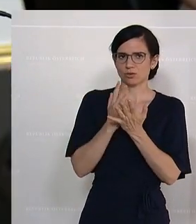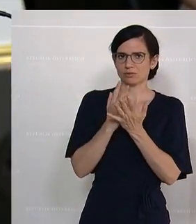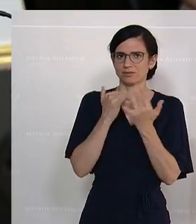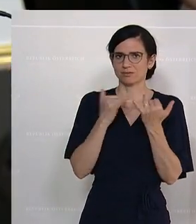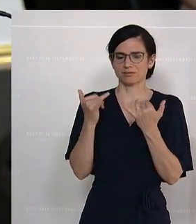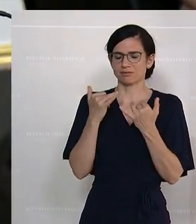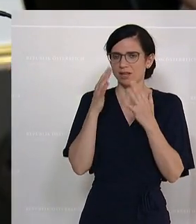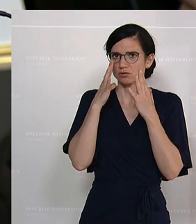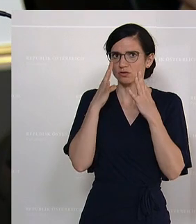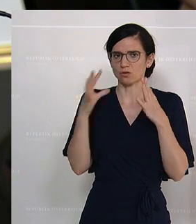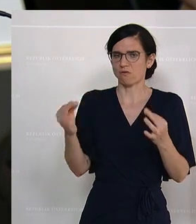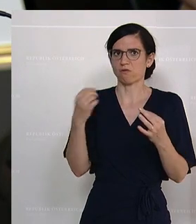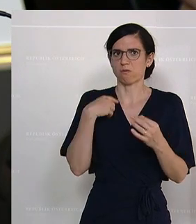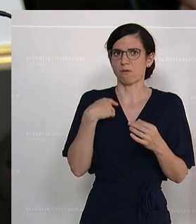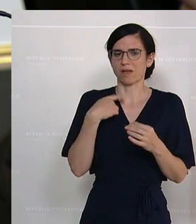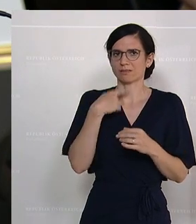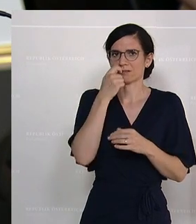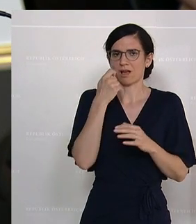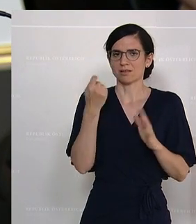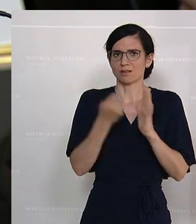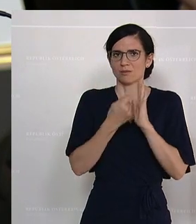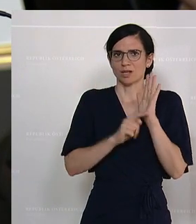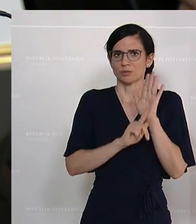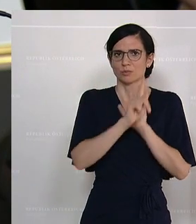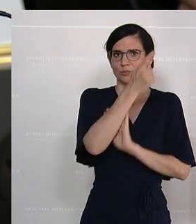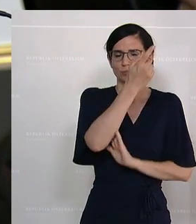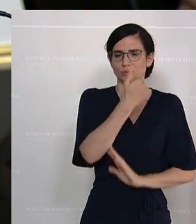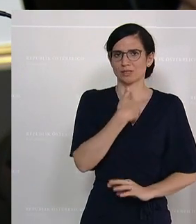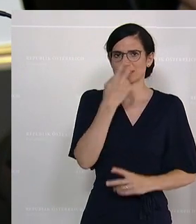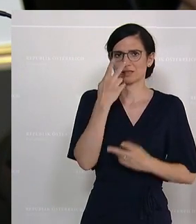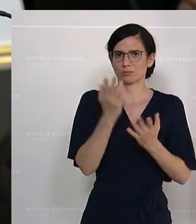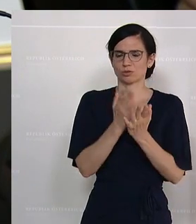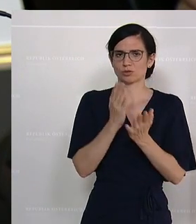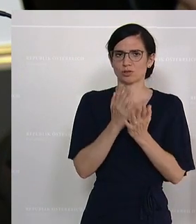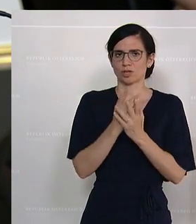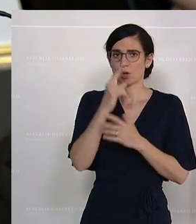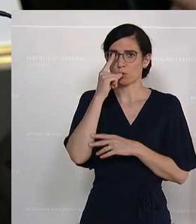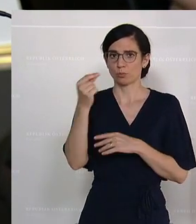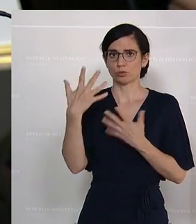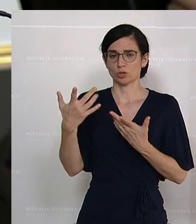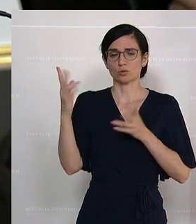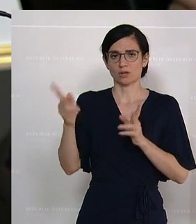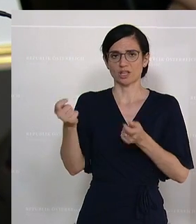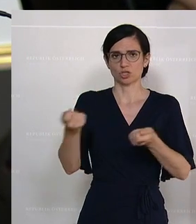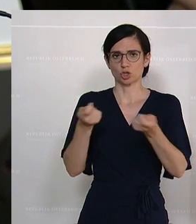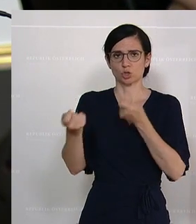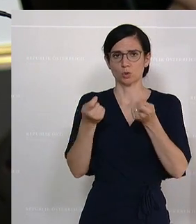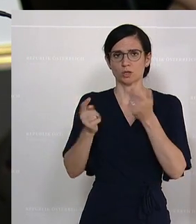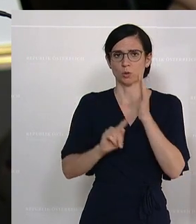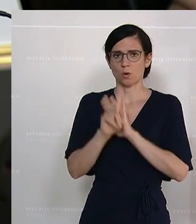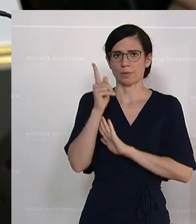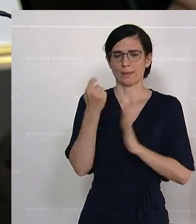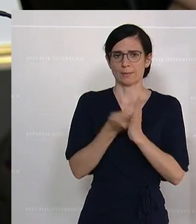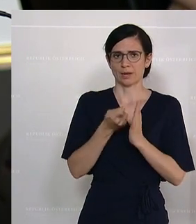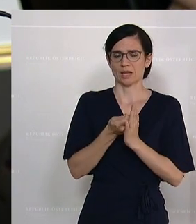gasmarkt es treibt den gaspreis das ist das zweite instrumentes putin in der hand hat nämlich die hohen preise und